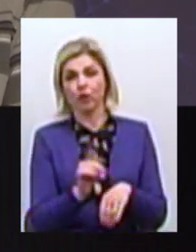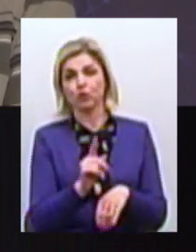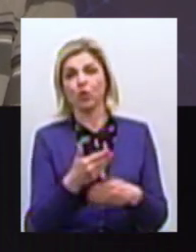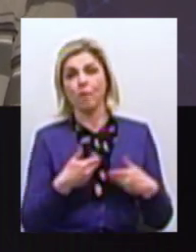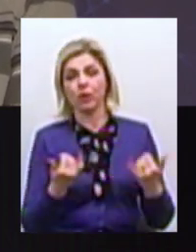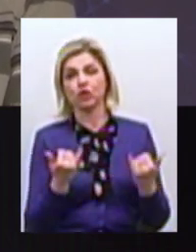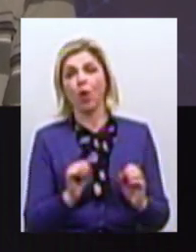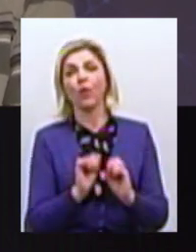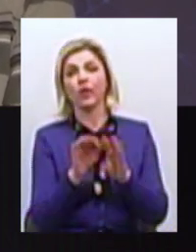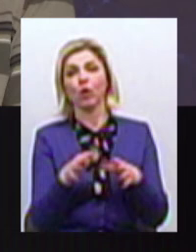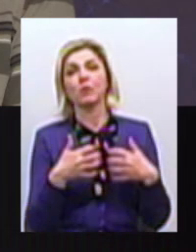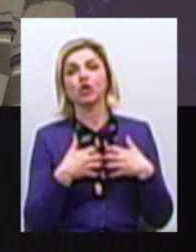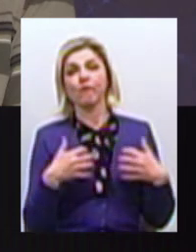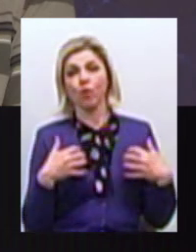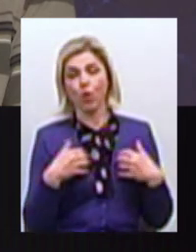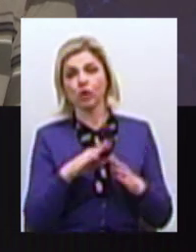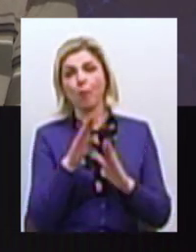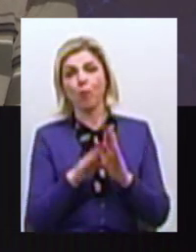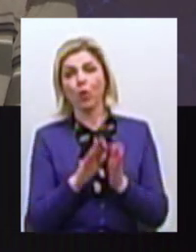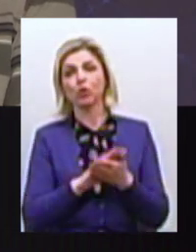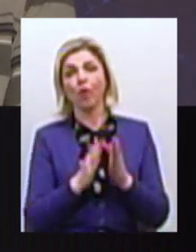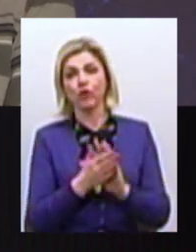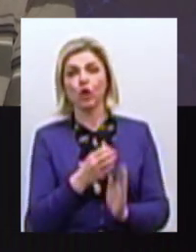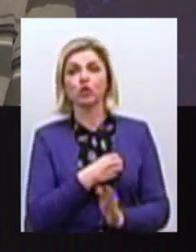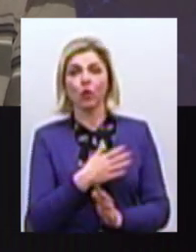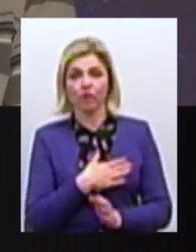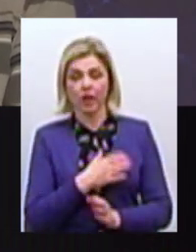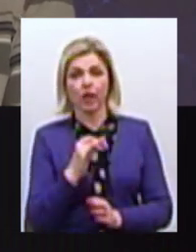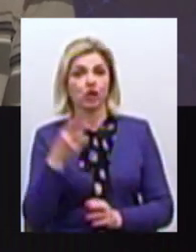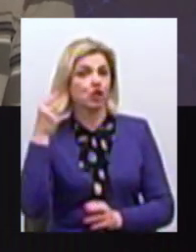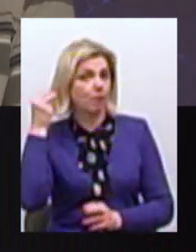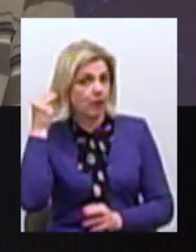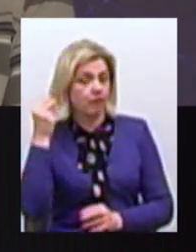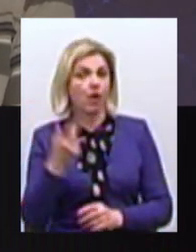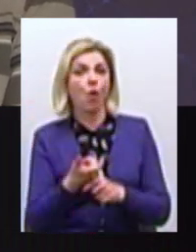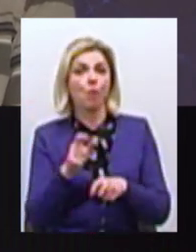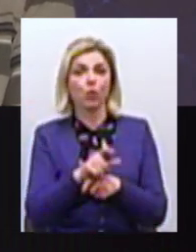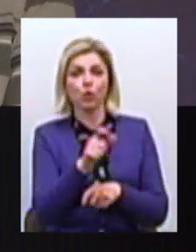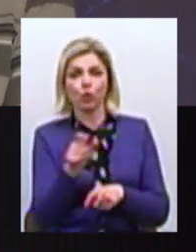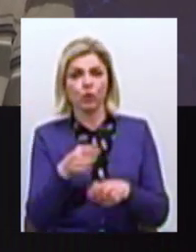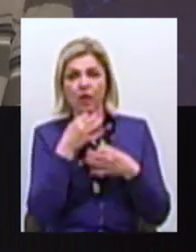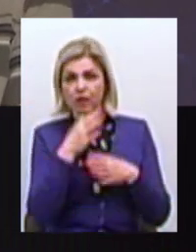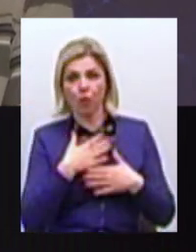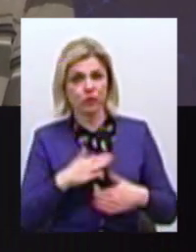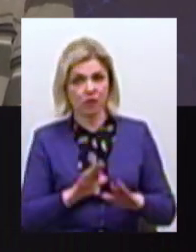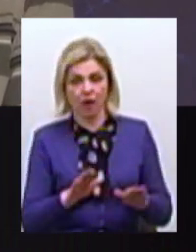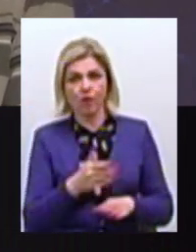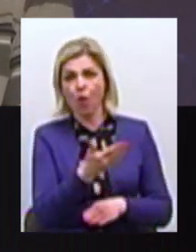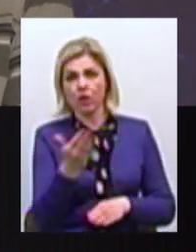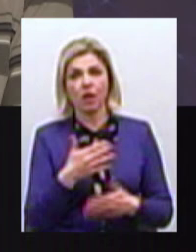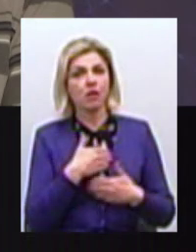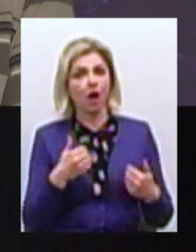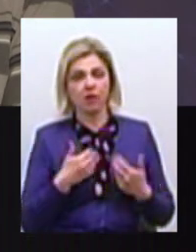отдаем животных под договор в собственности с чипированием. Большинство людей это не устраивает, они не хотят нести никакой